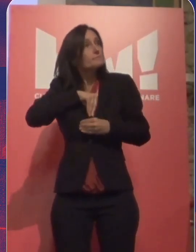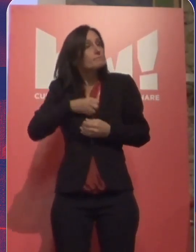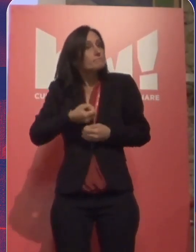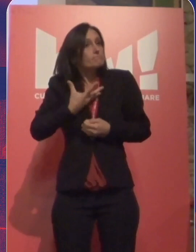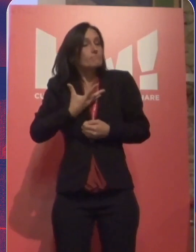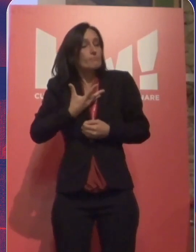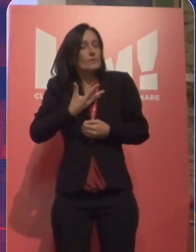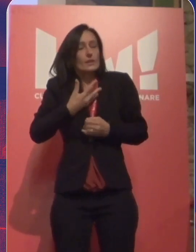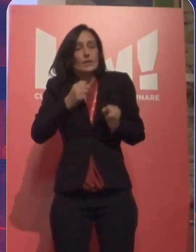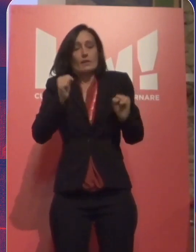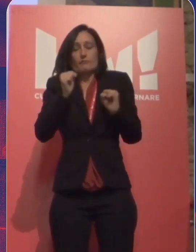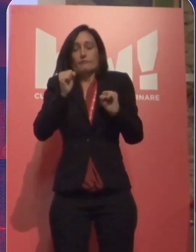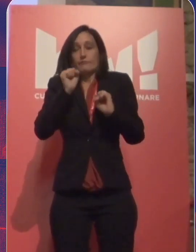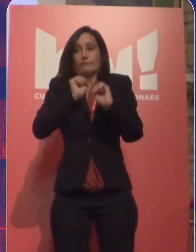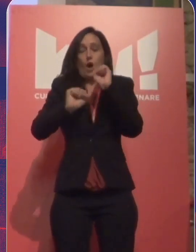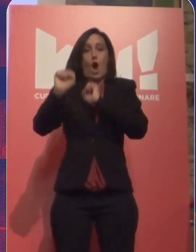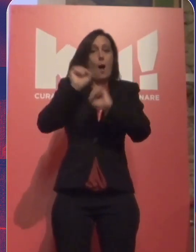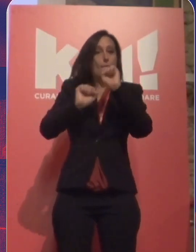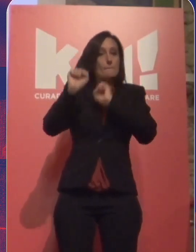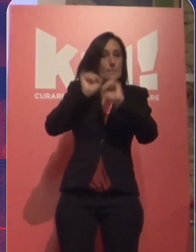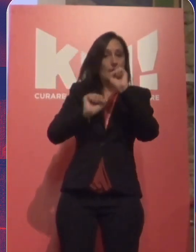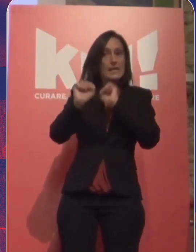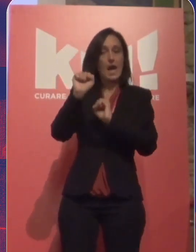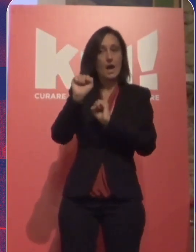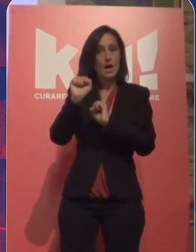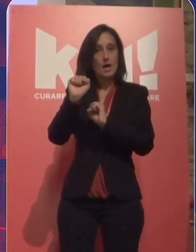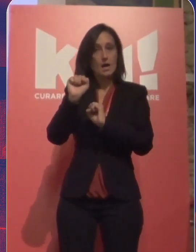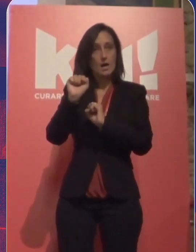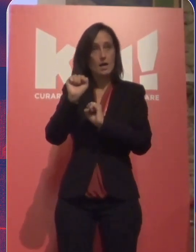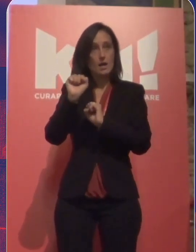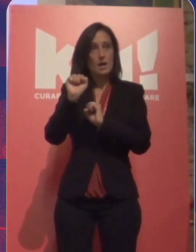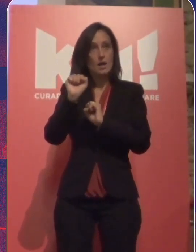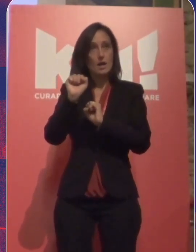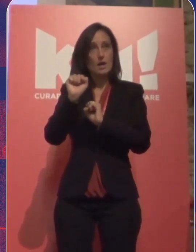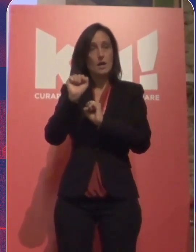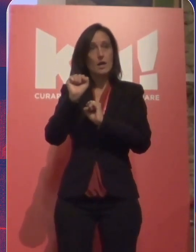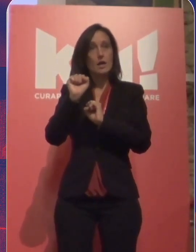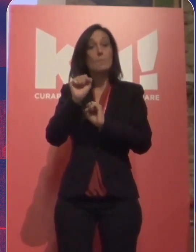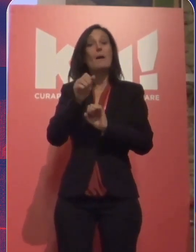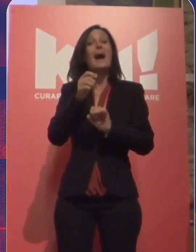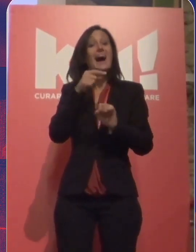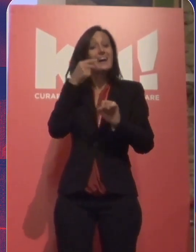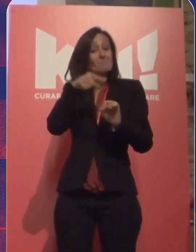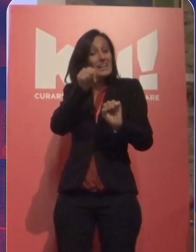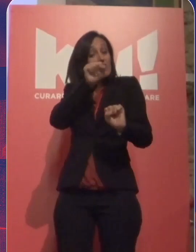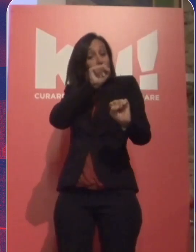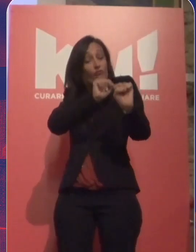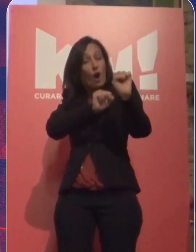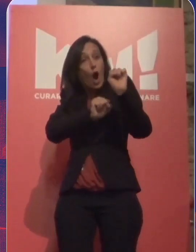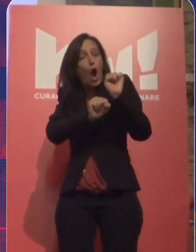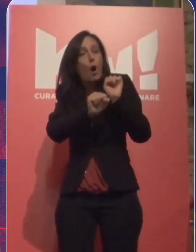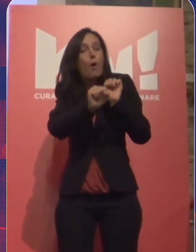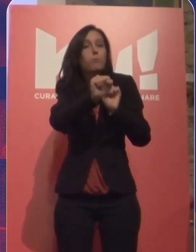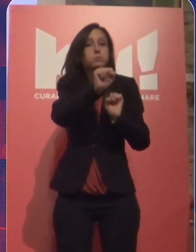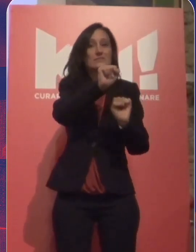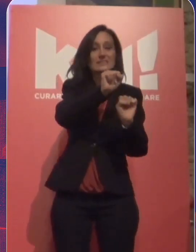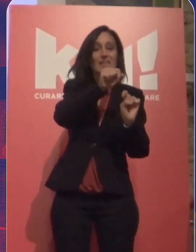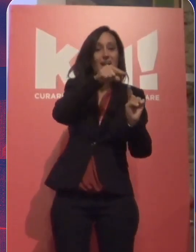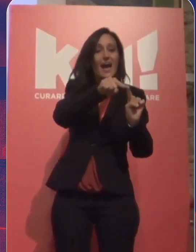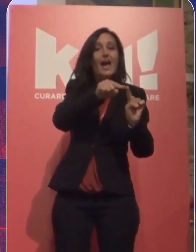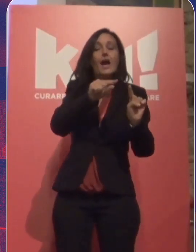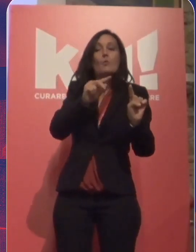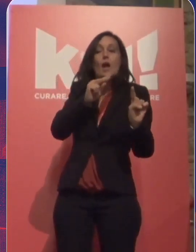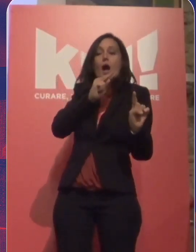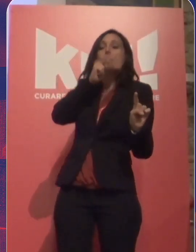questa fobia cioè la fobia come risposta il pericolo diffuso che il virus ha incarnato e